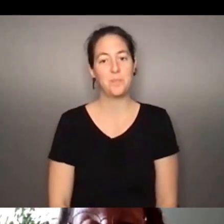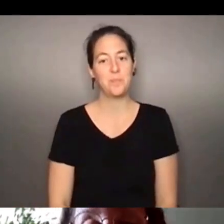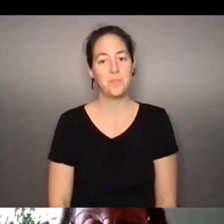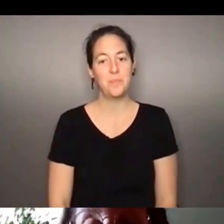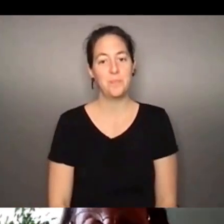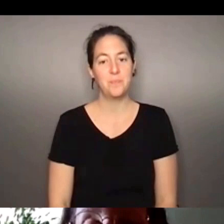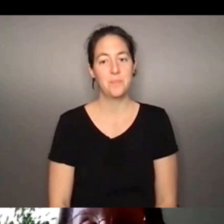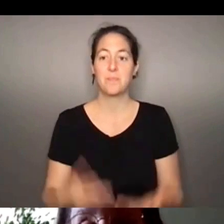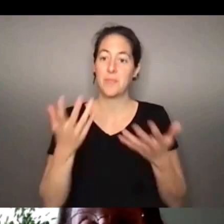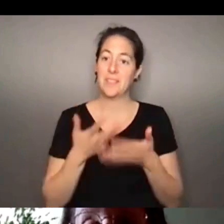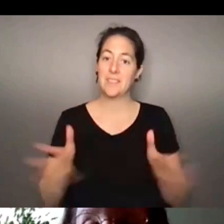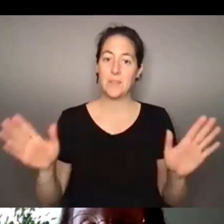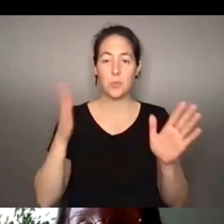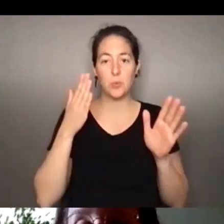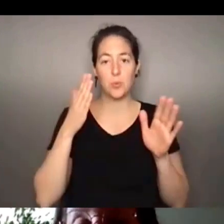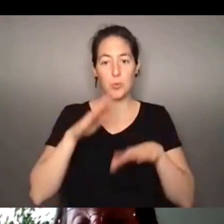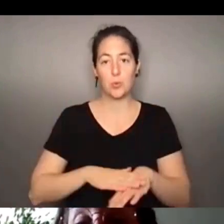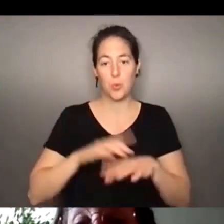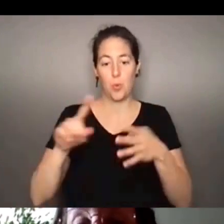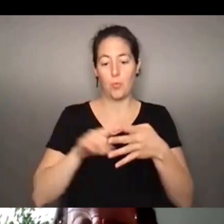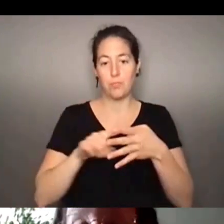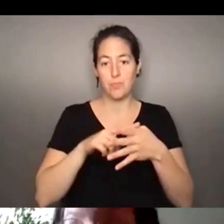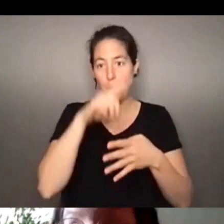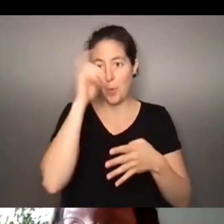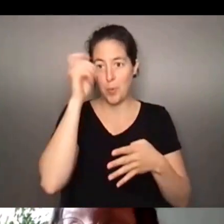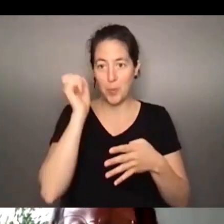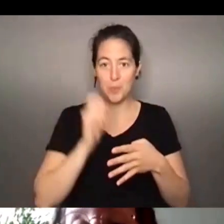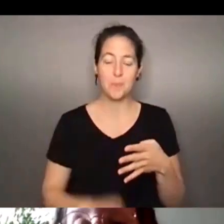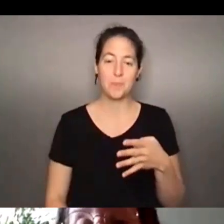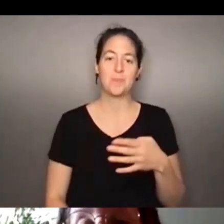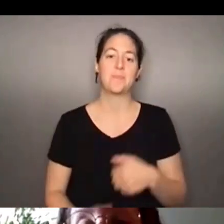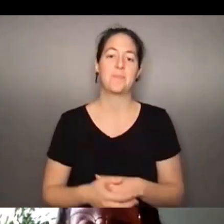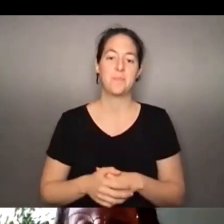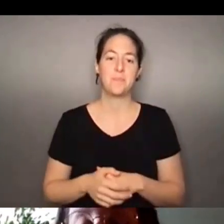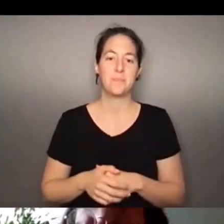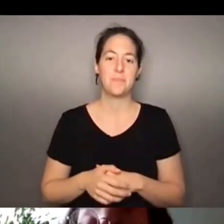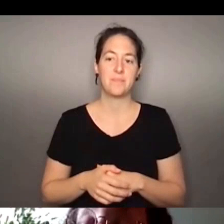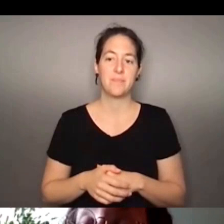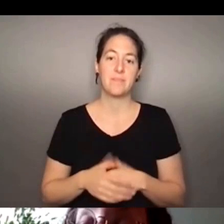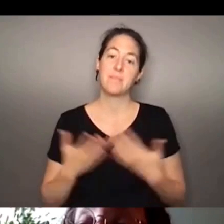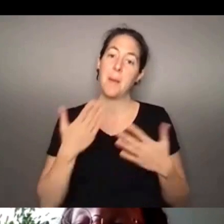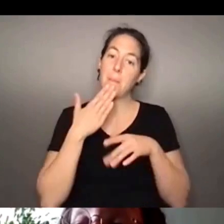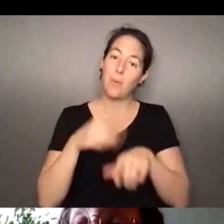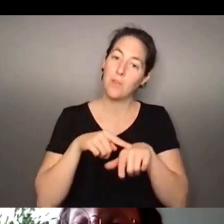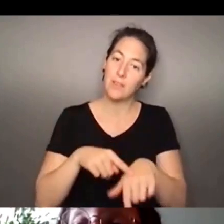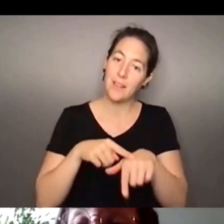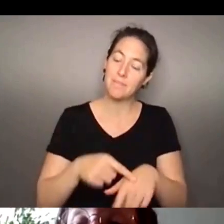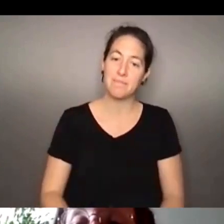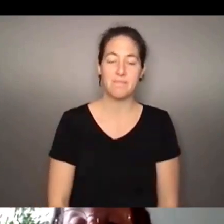Et c'était tout pour la première semaine de août. Je vous souhaite un bon jardinage.